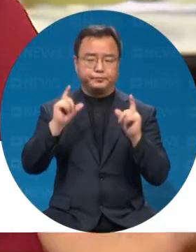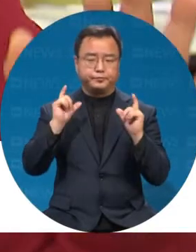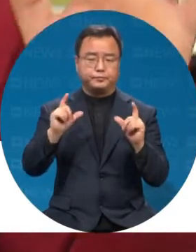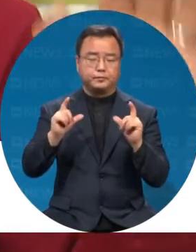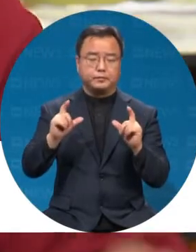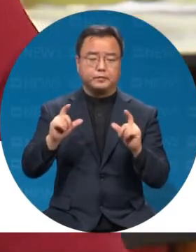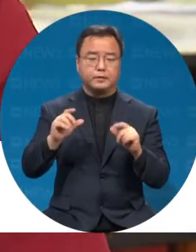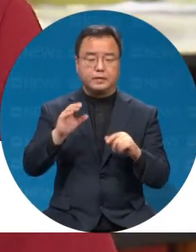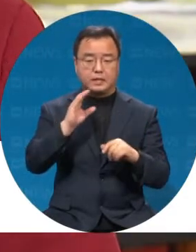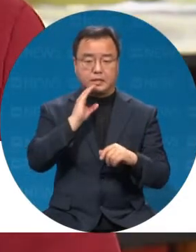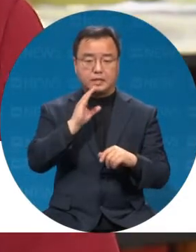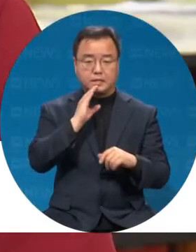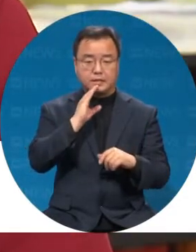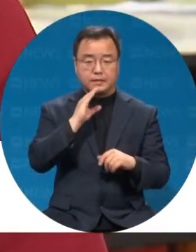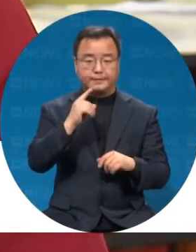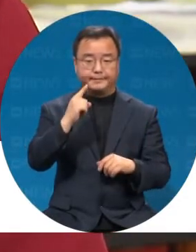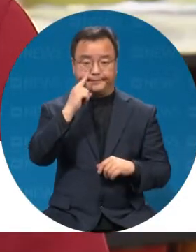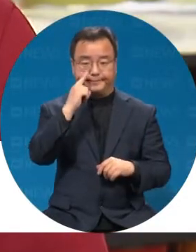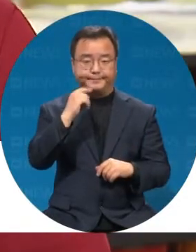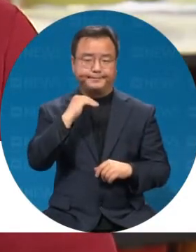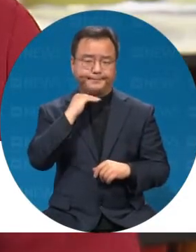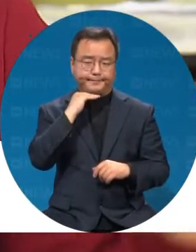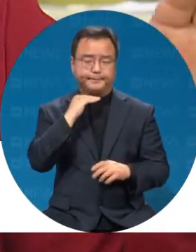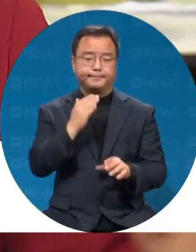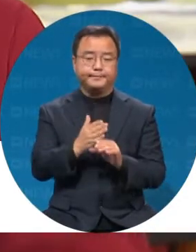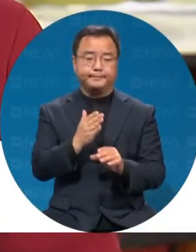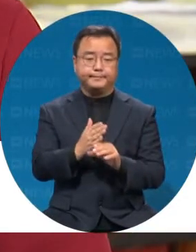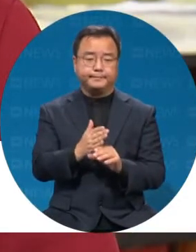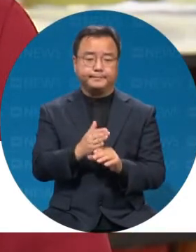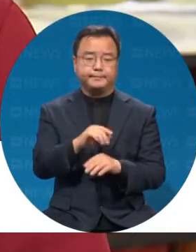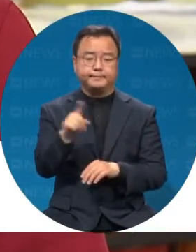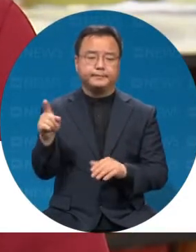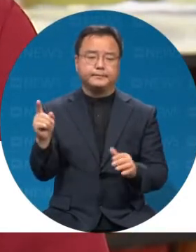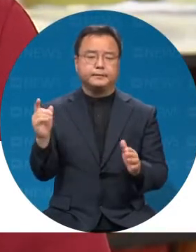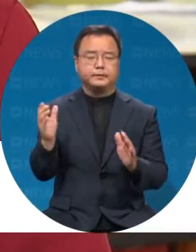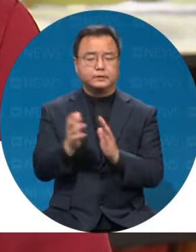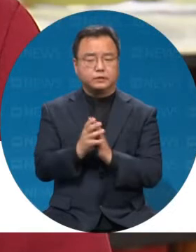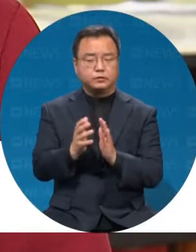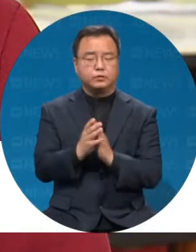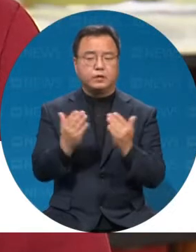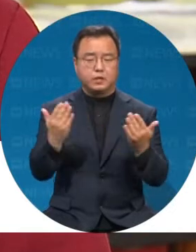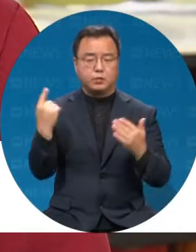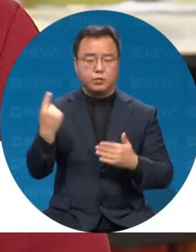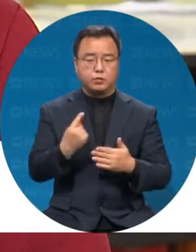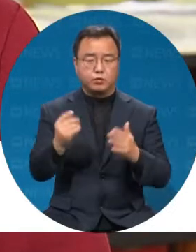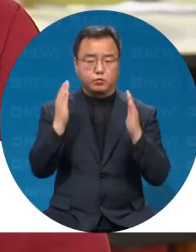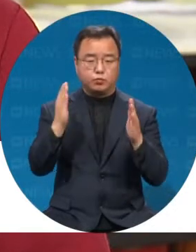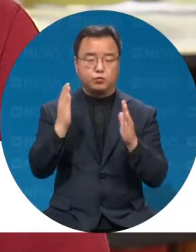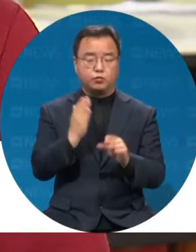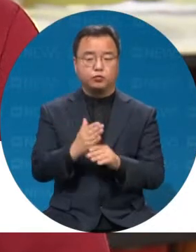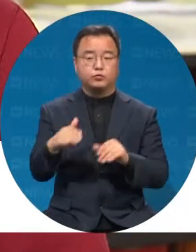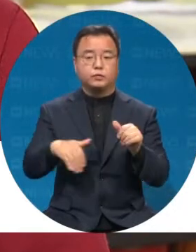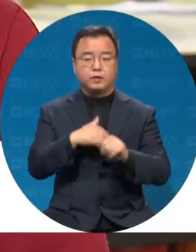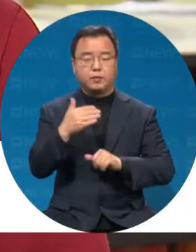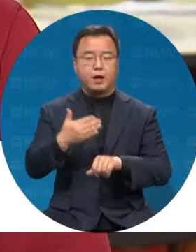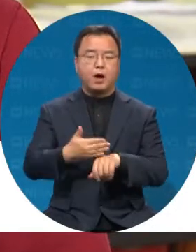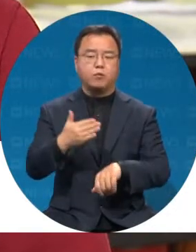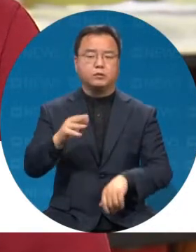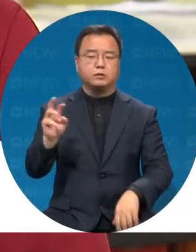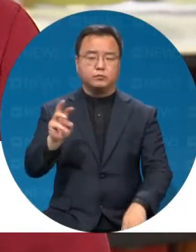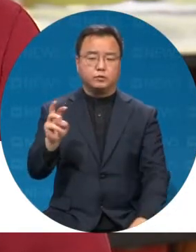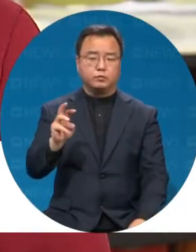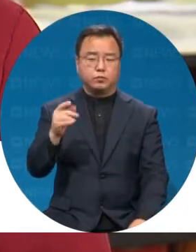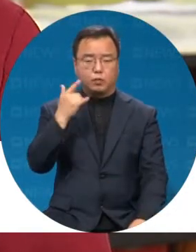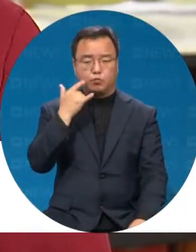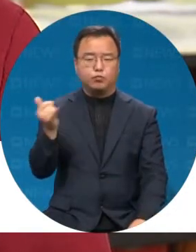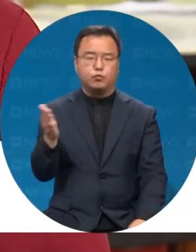공개는 제 검에서 갖고 있고 애들을 학교에 나와서 공부하고 있고 공부하고 있는 가운데 9시 반에